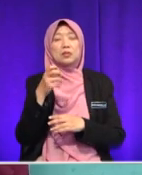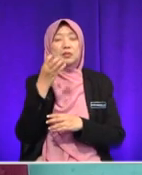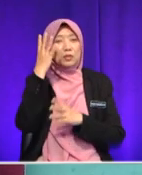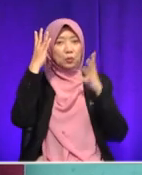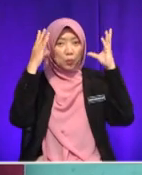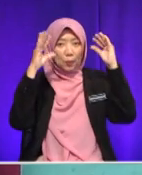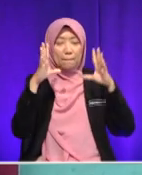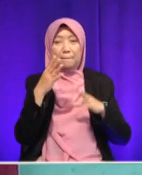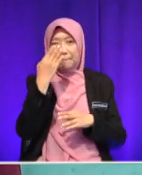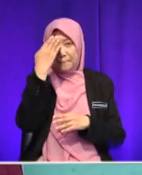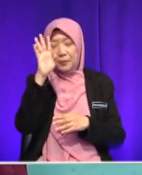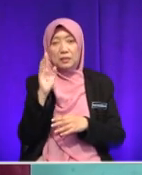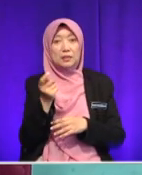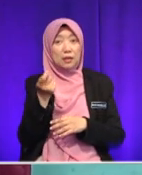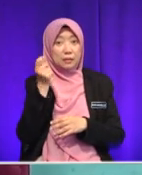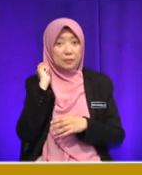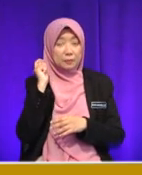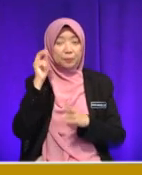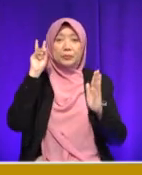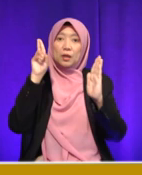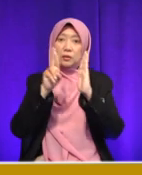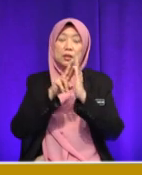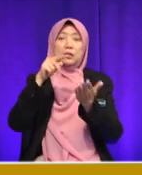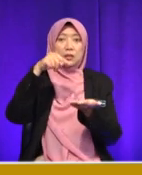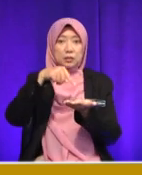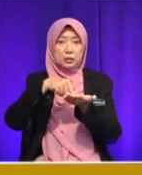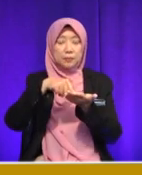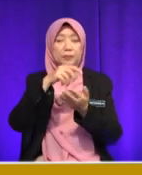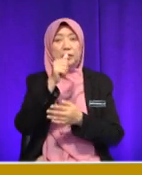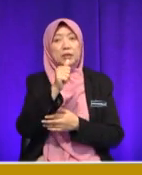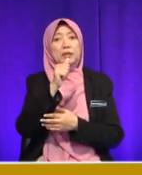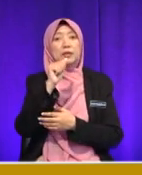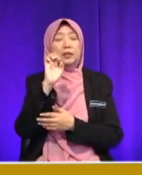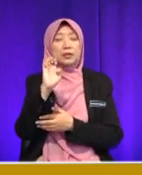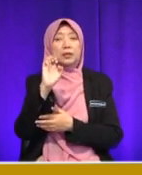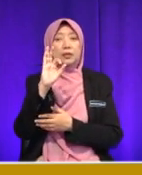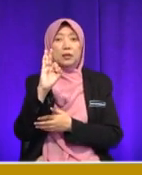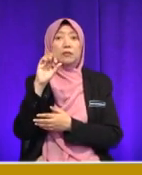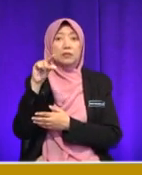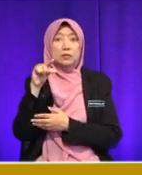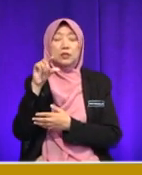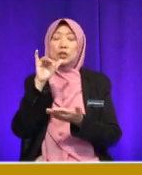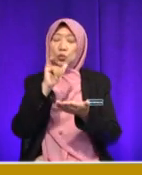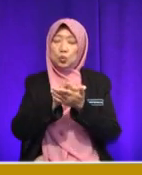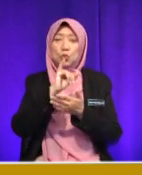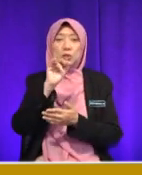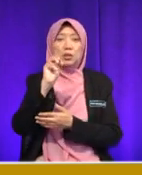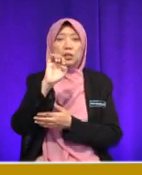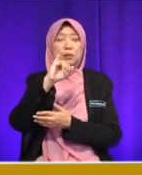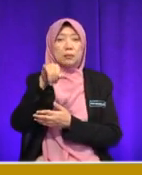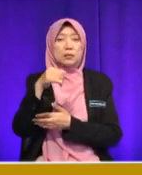tadi. Baik. Okay, baik. Dalam raja di sebelah, trapezium AEFG ialah image bagi